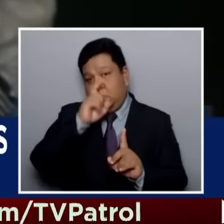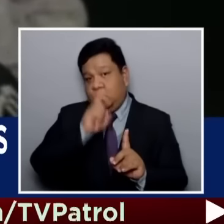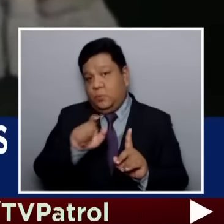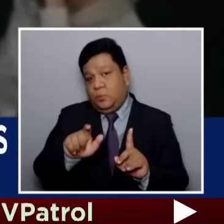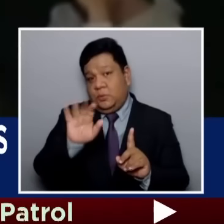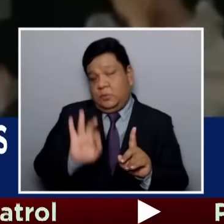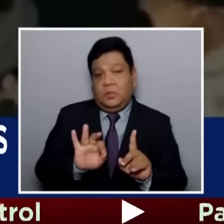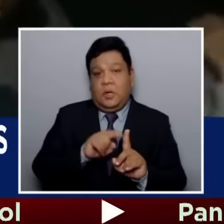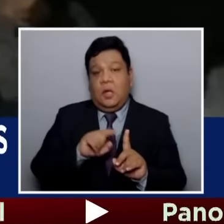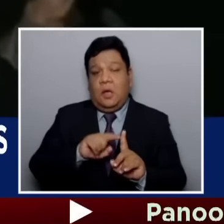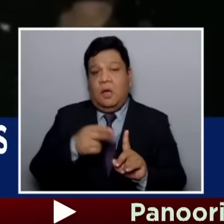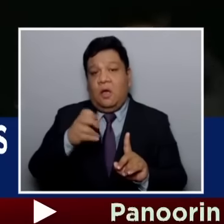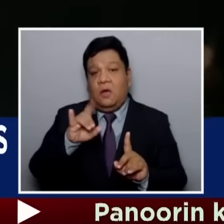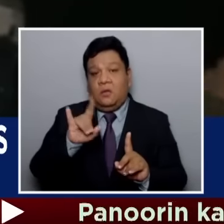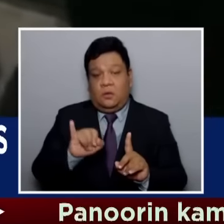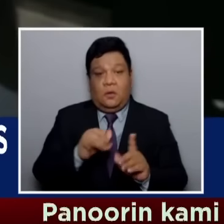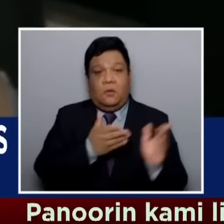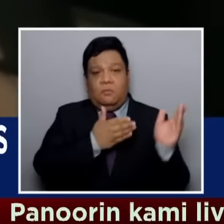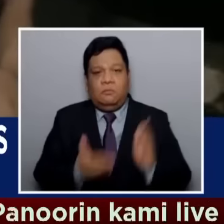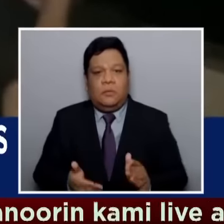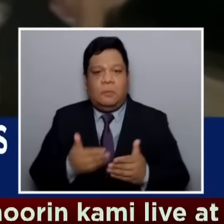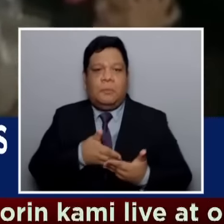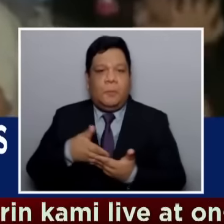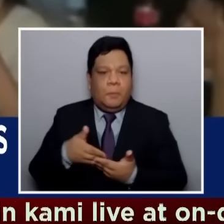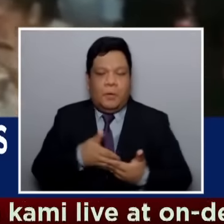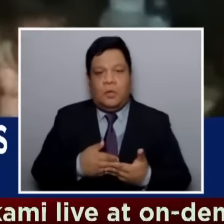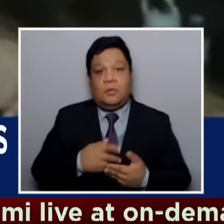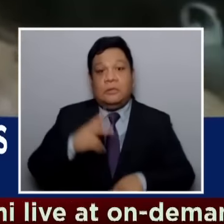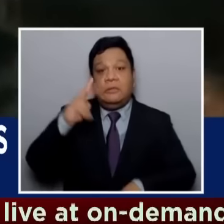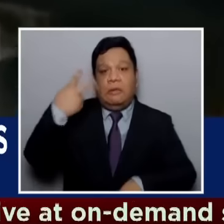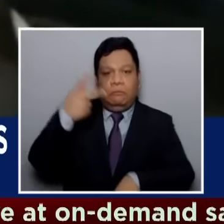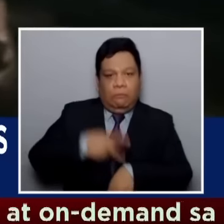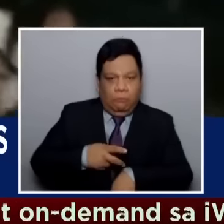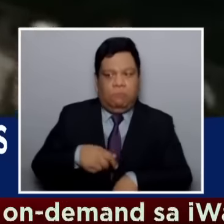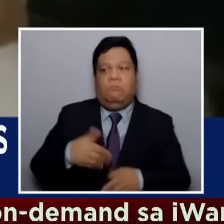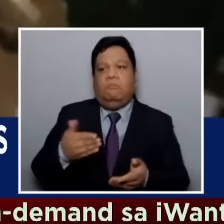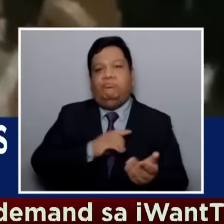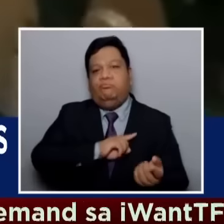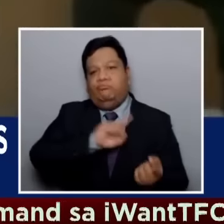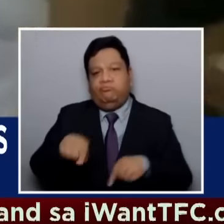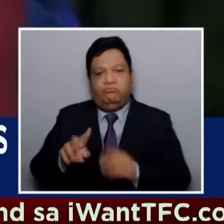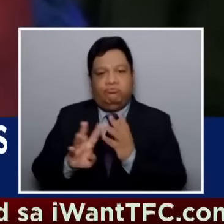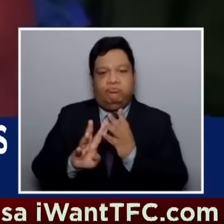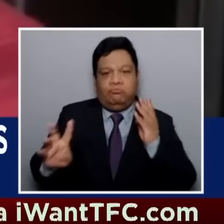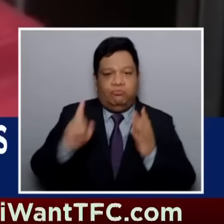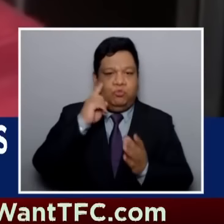na dinala pa ang 9 na buwang gulang na anak at 2 beses ng pumila para magparehistro.